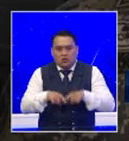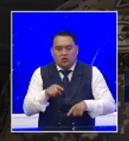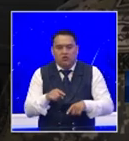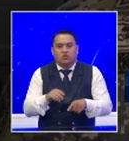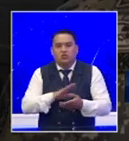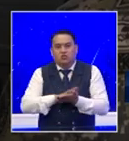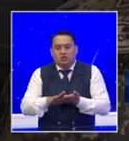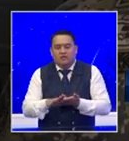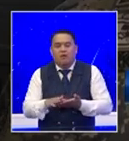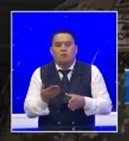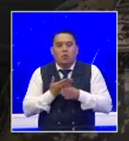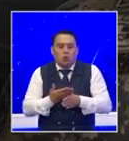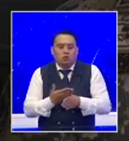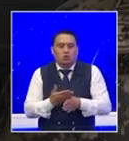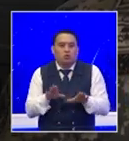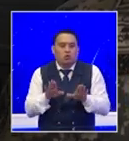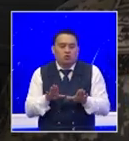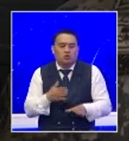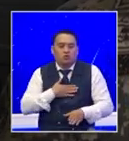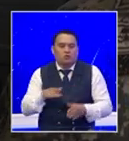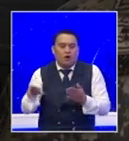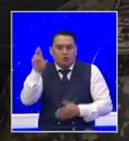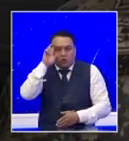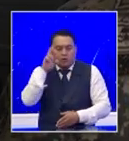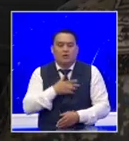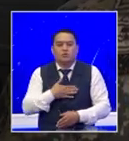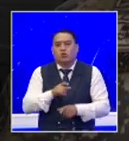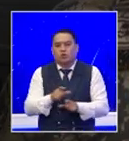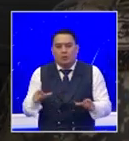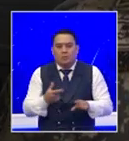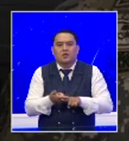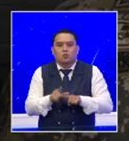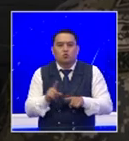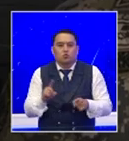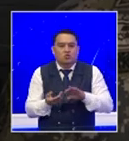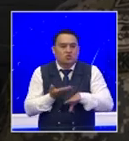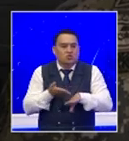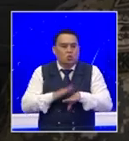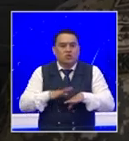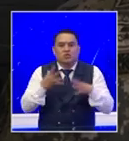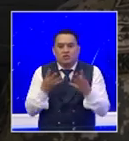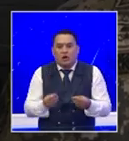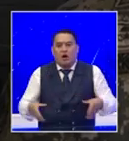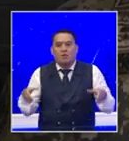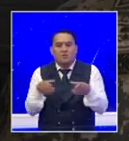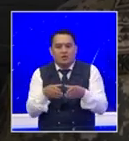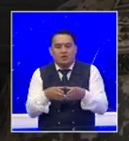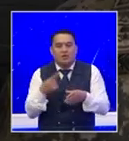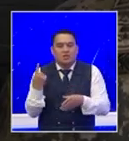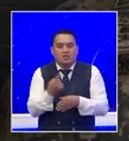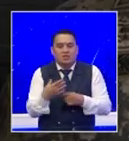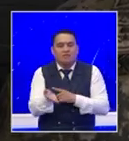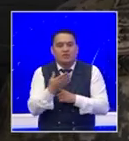чистого сердца, чтобы помочь нашему государству и нашим гражданам. Потому что в тяжелые дни мы должны объединиться под единым